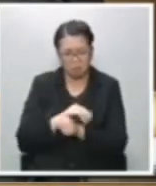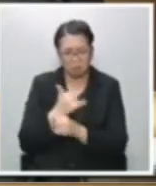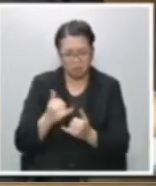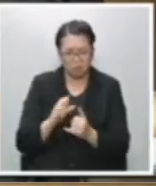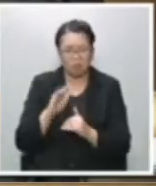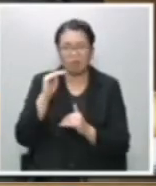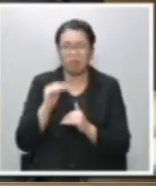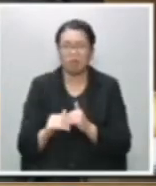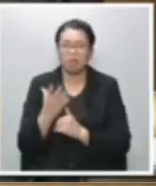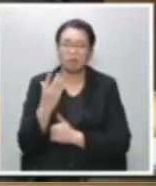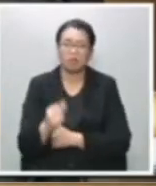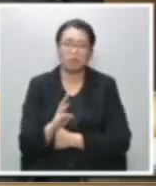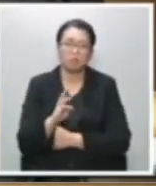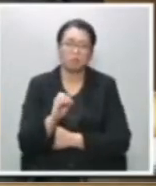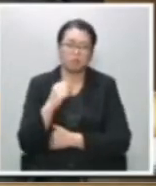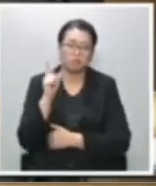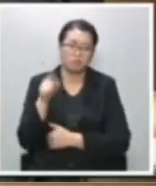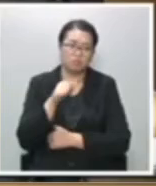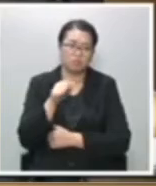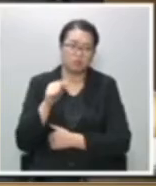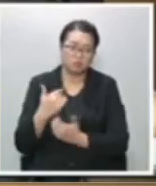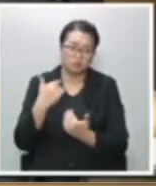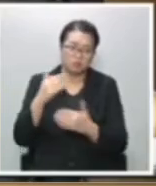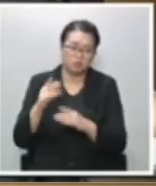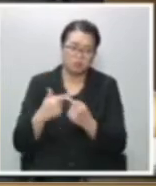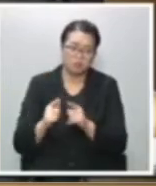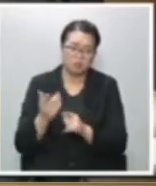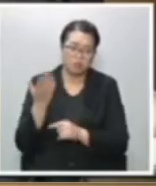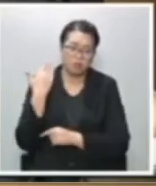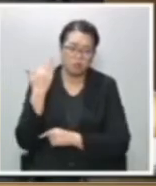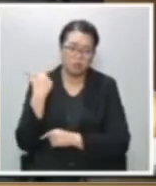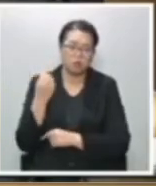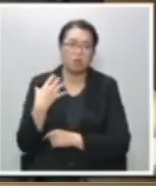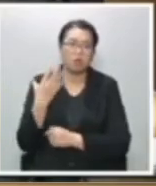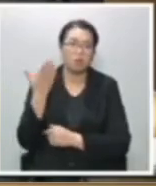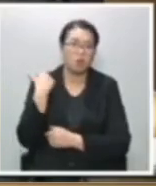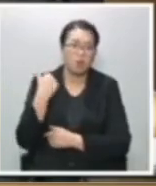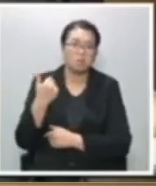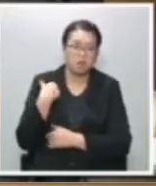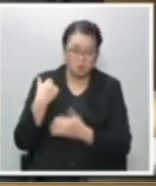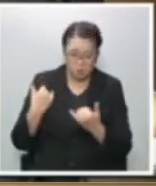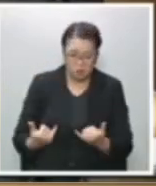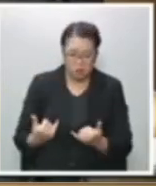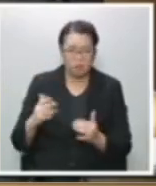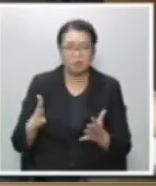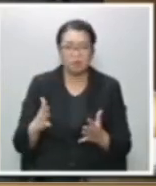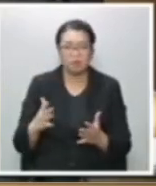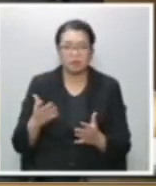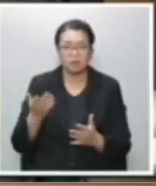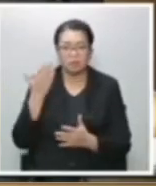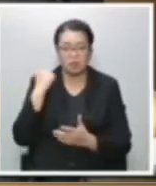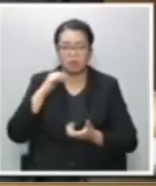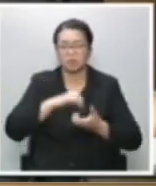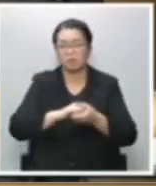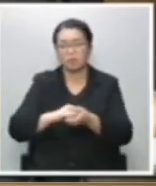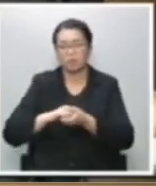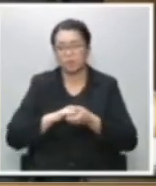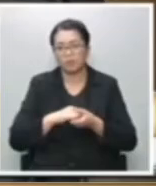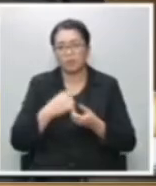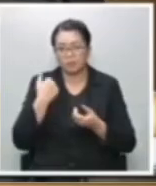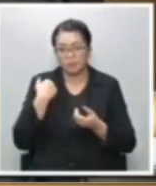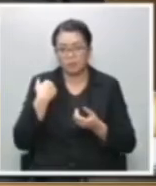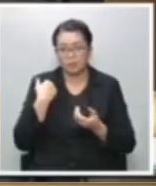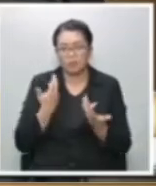ฐบาลไม่มีโครงการช่วยเหลือแล้วเมื่อก่อนนี้ท่านคงหมายถึงไตรภาคีเมื่อก่อนนี้นะครับซึ่งมี